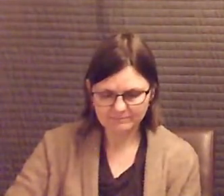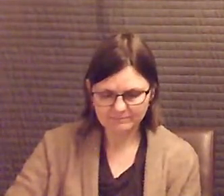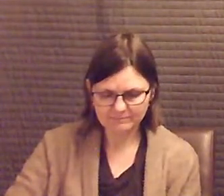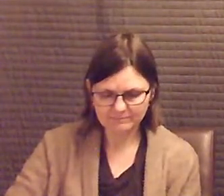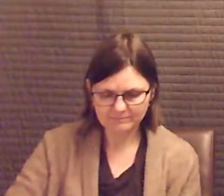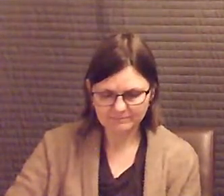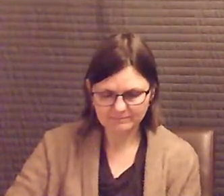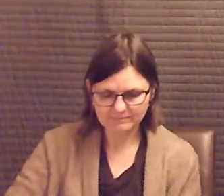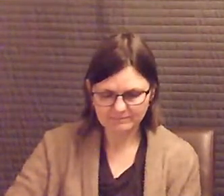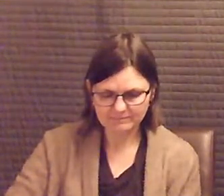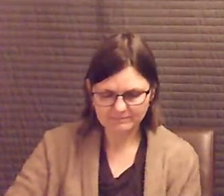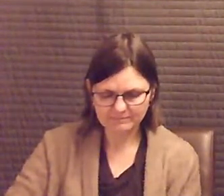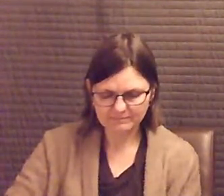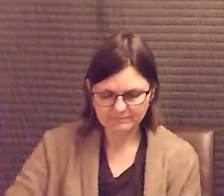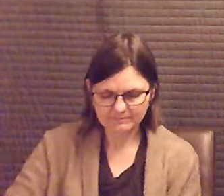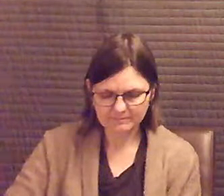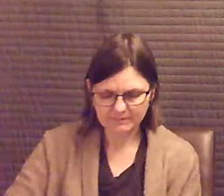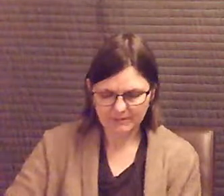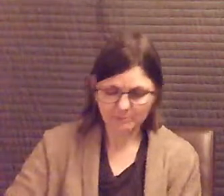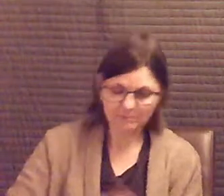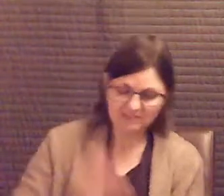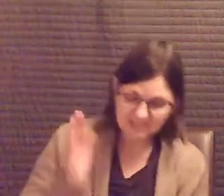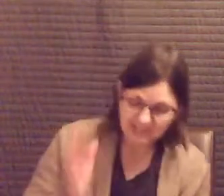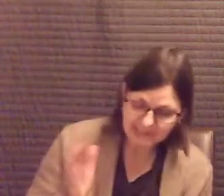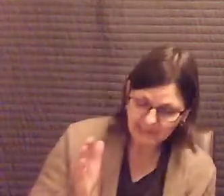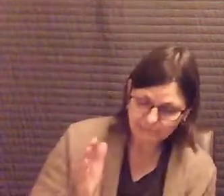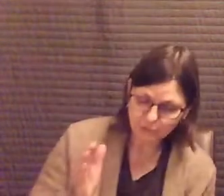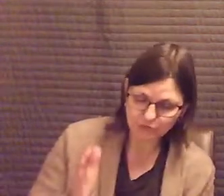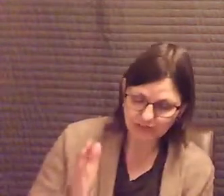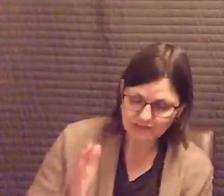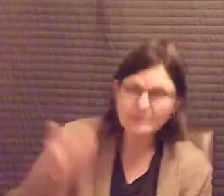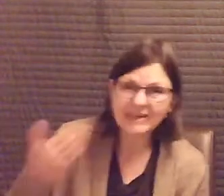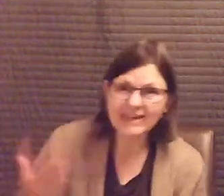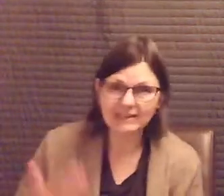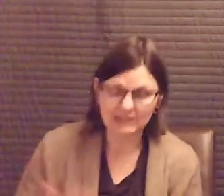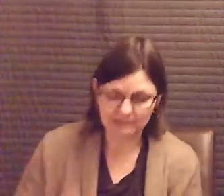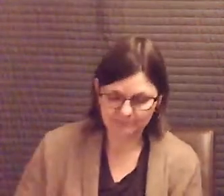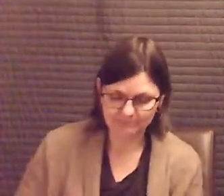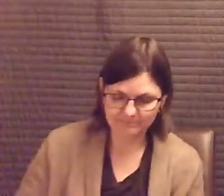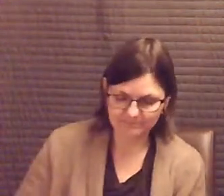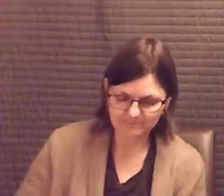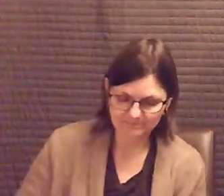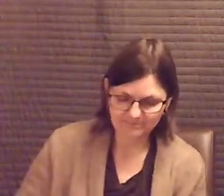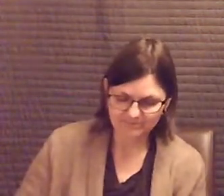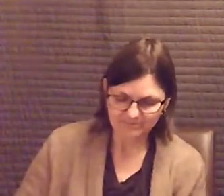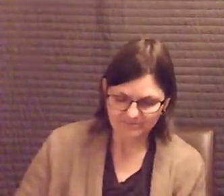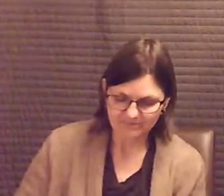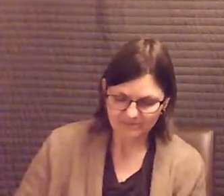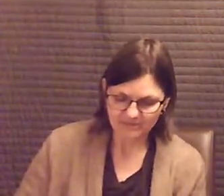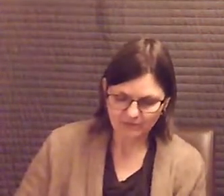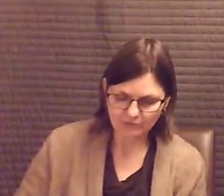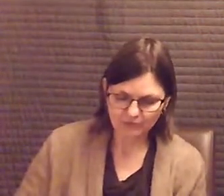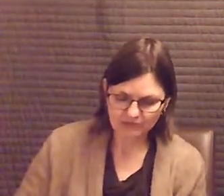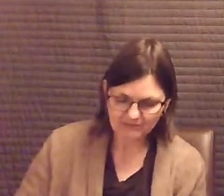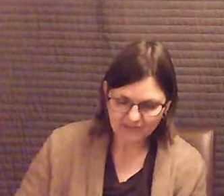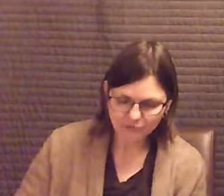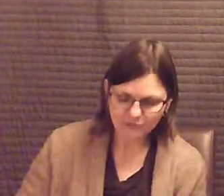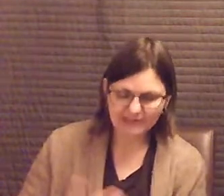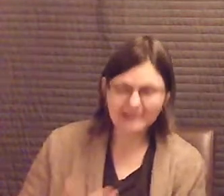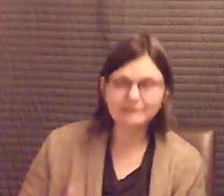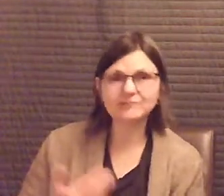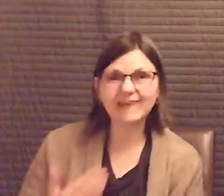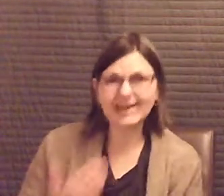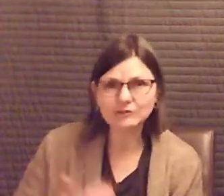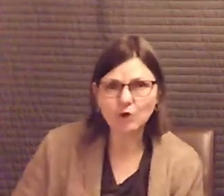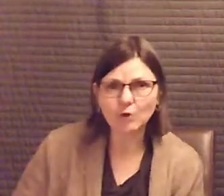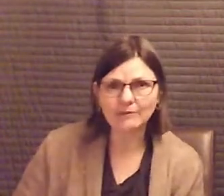venture workflow nu patents misschien geeft god ineens bekering tibia balletje op de troep ze dat zij tot